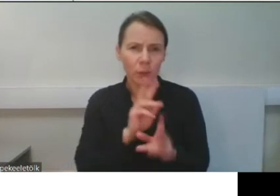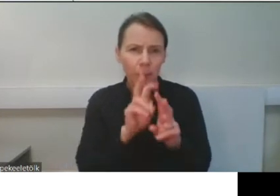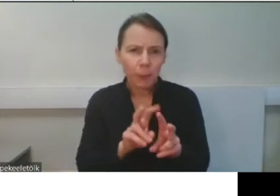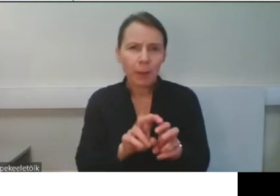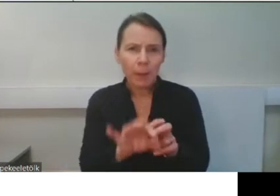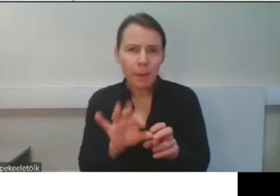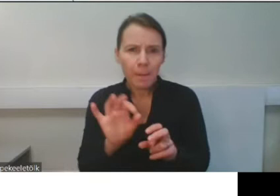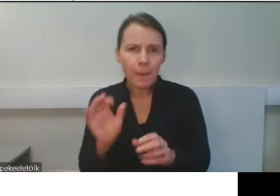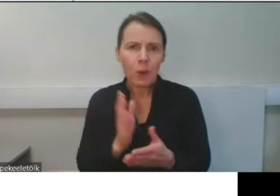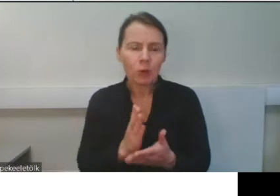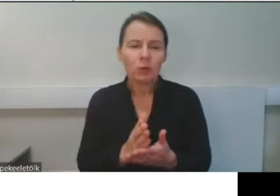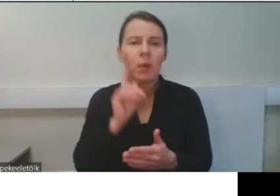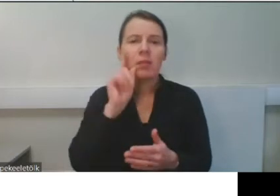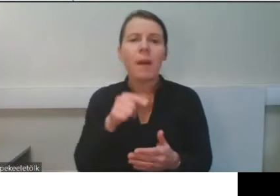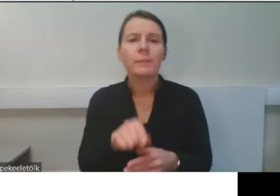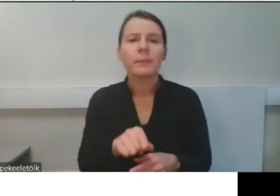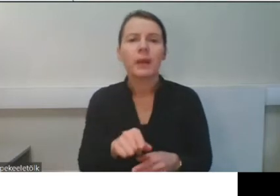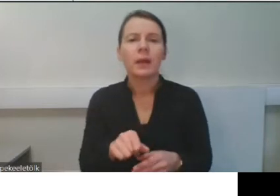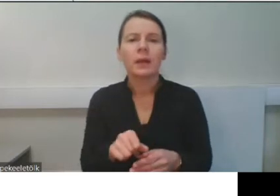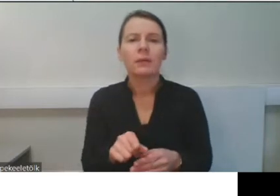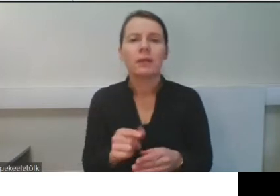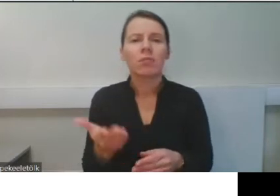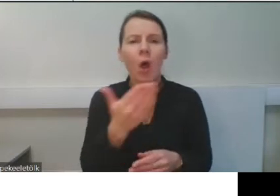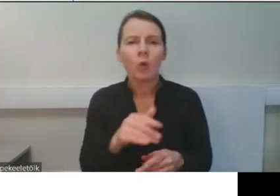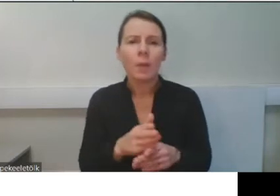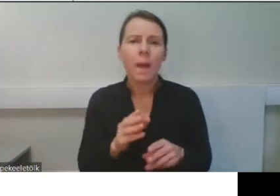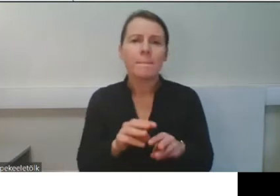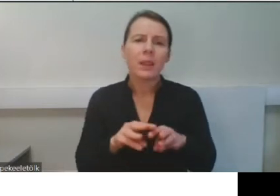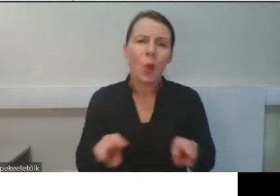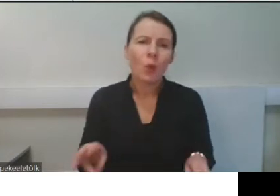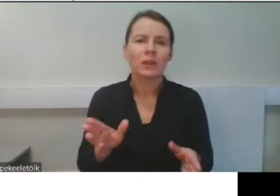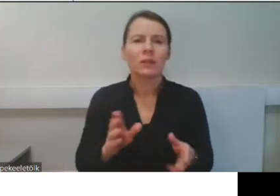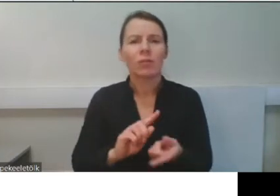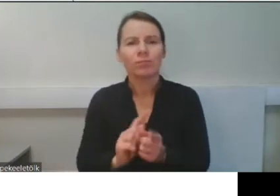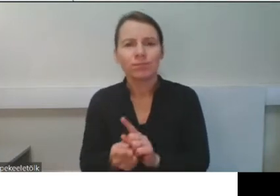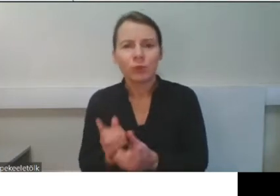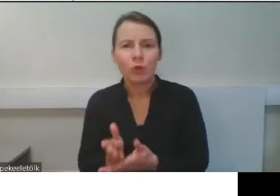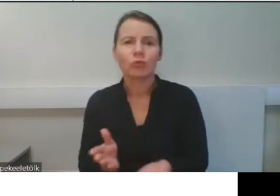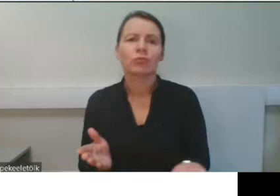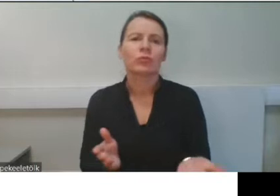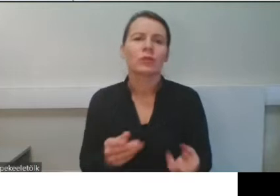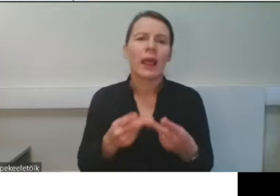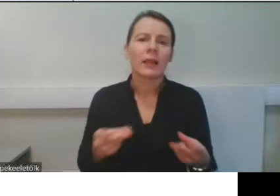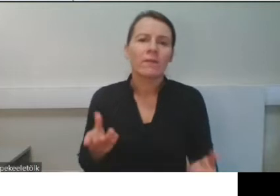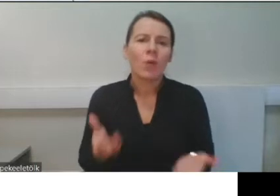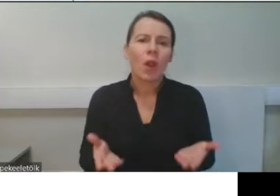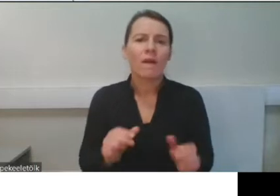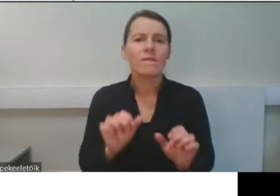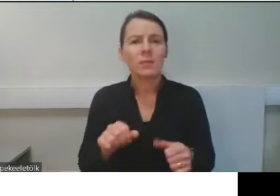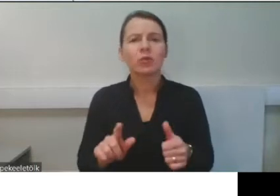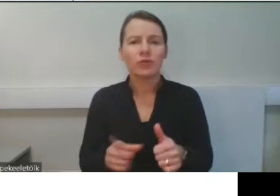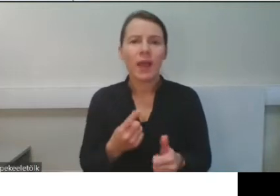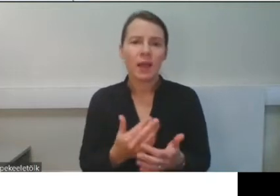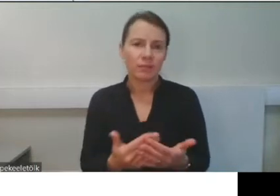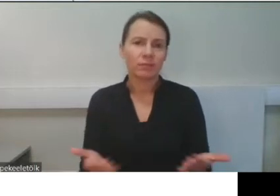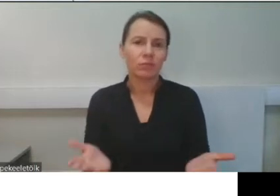üks asi , mida veel siia võib-olla lõppu veel öelda , et et kõikide need andmebaasis